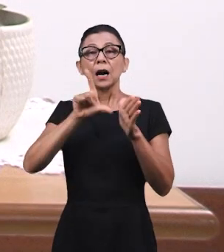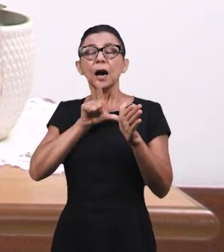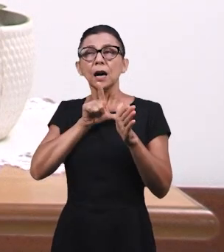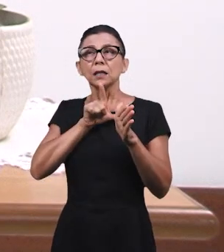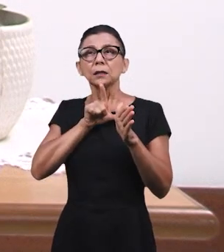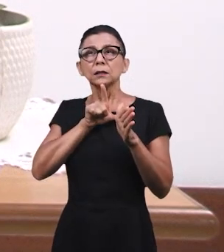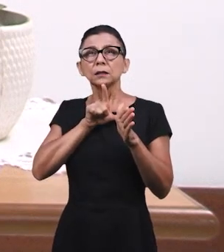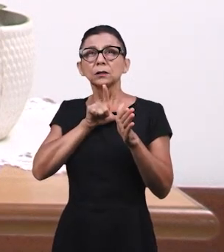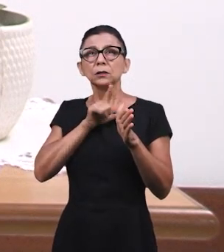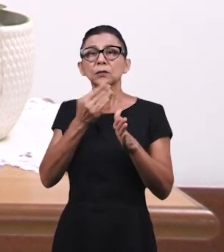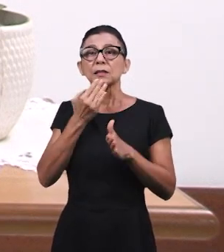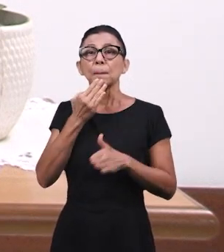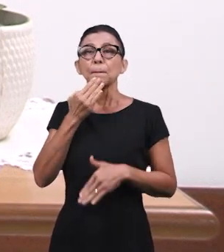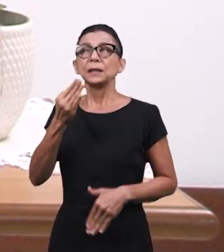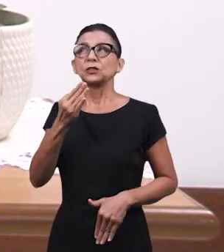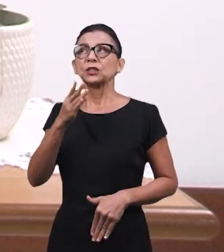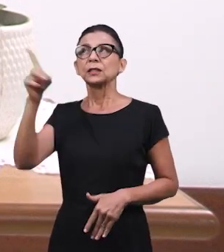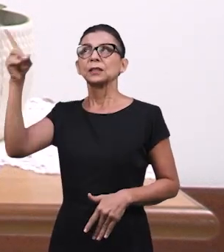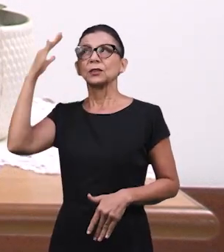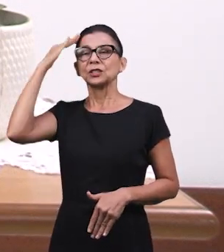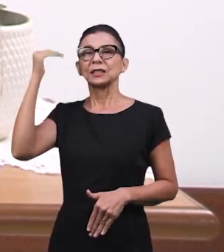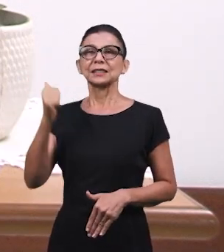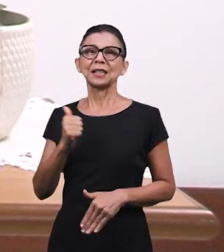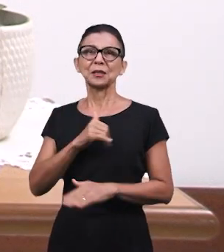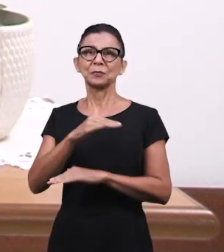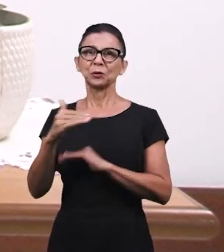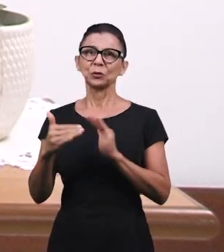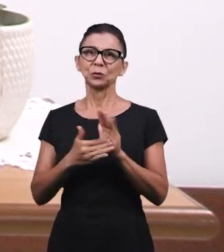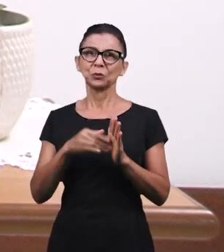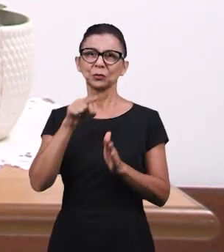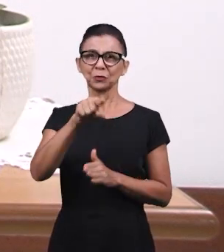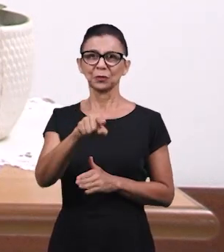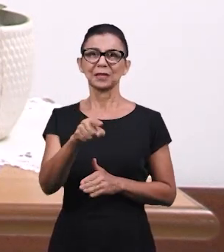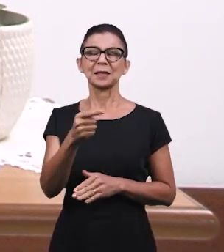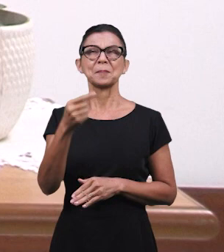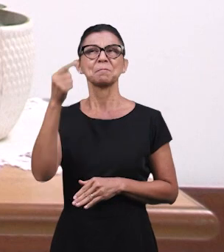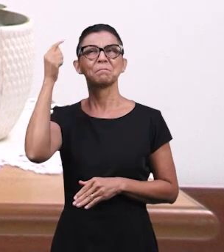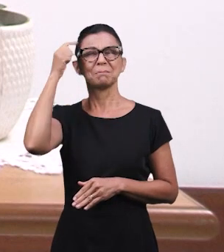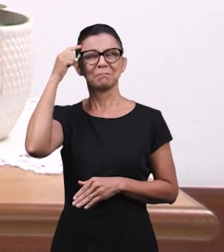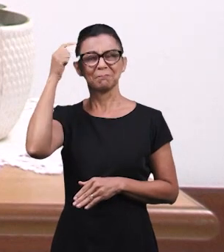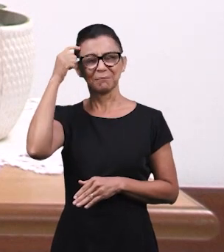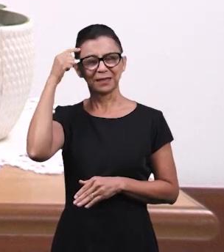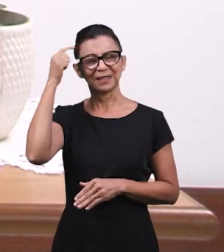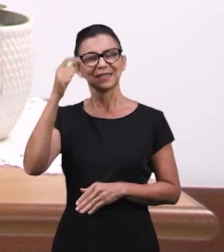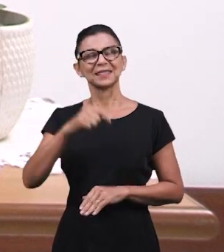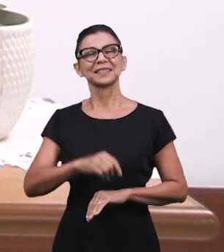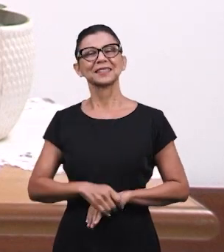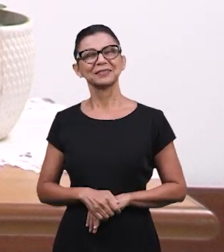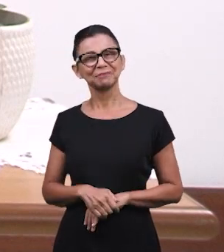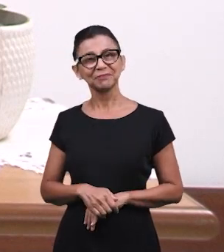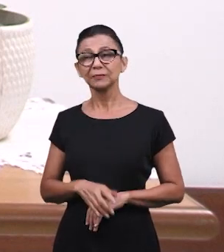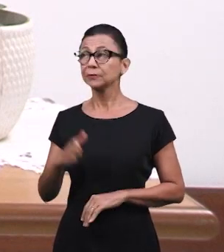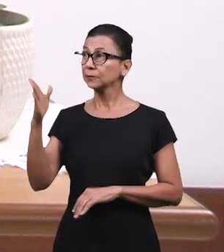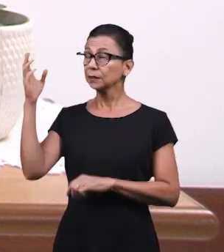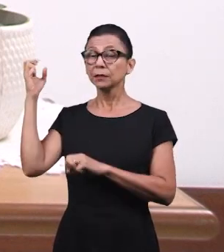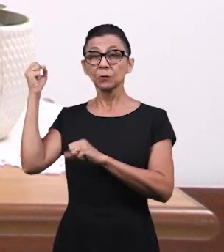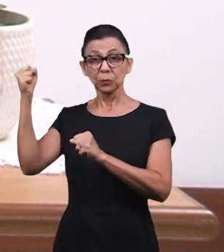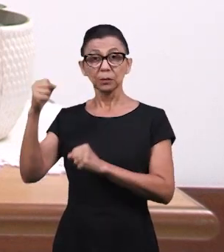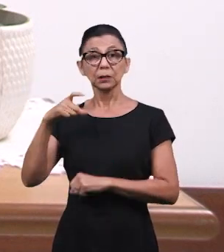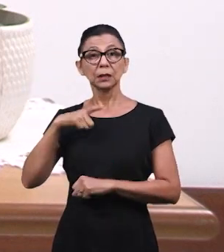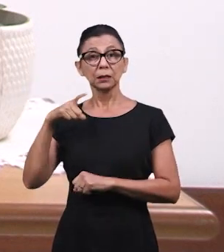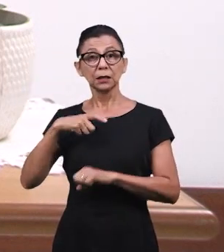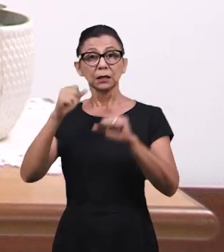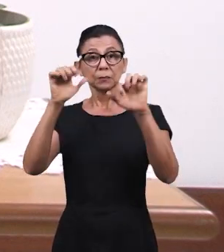уже знает ваши помыслы. И этот чудный Бог, всемогущий Бог, Он может благословить